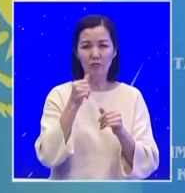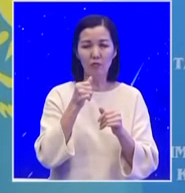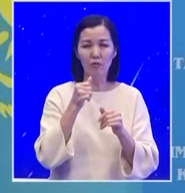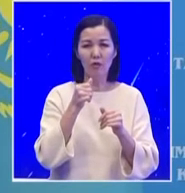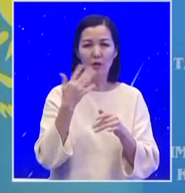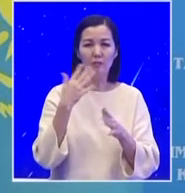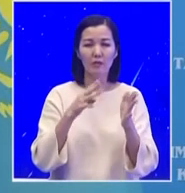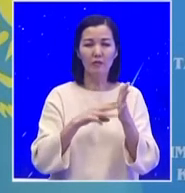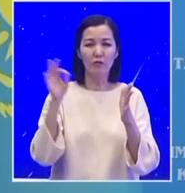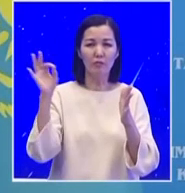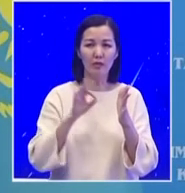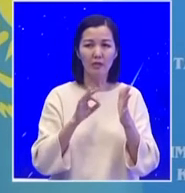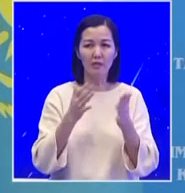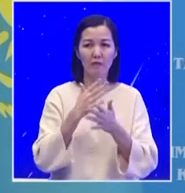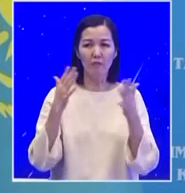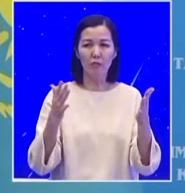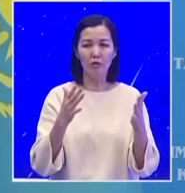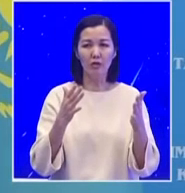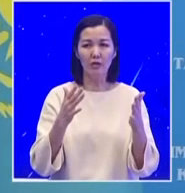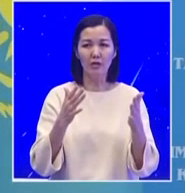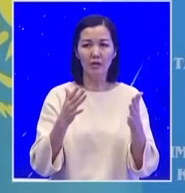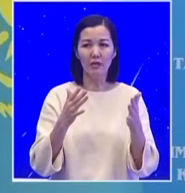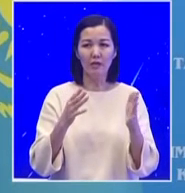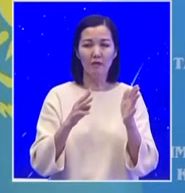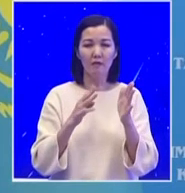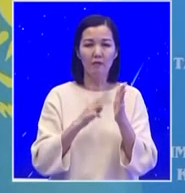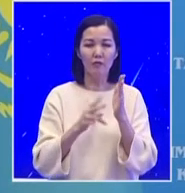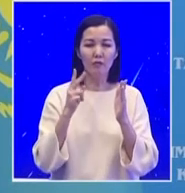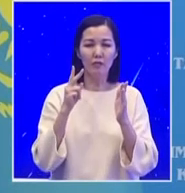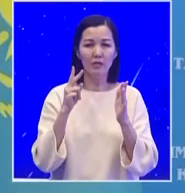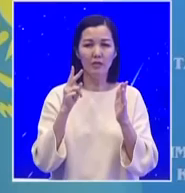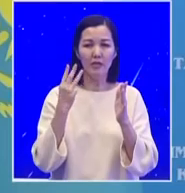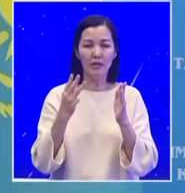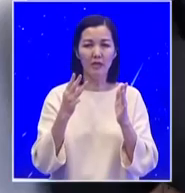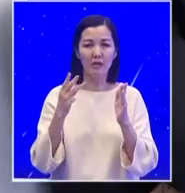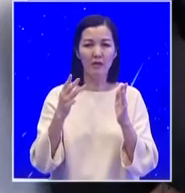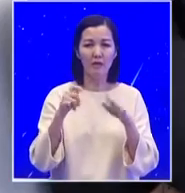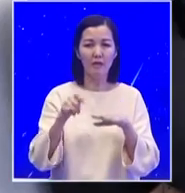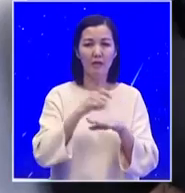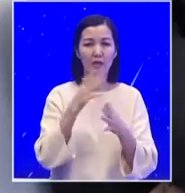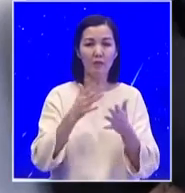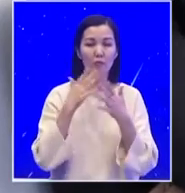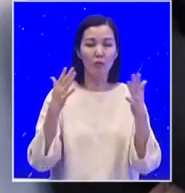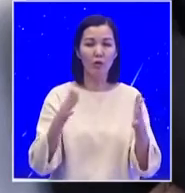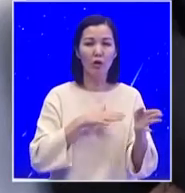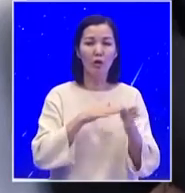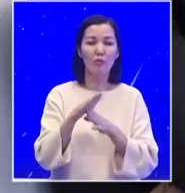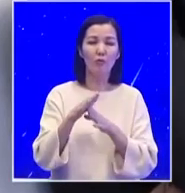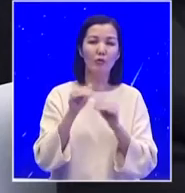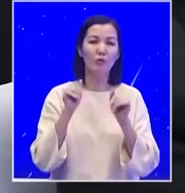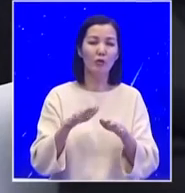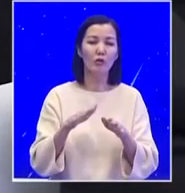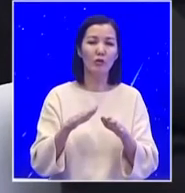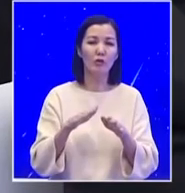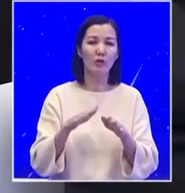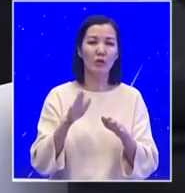на 58% больше или 83 тысячи квадратных метров больше. Почти полностью в районе решен вопрос с